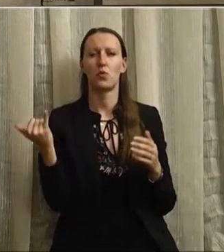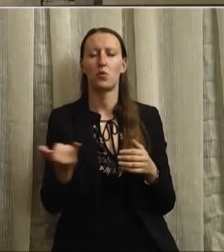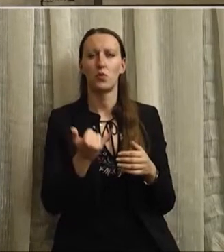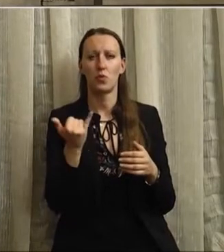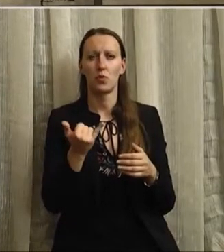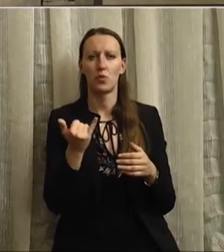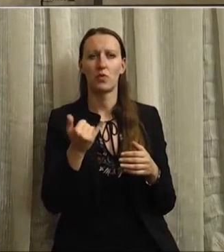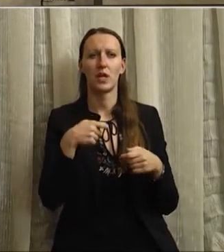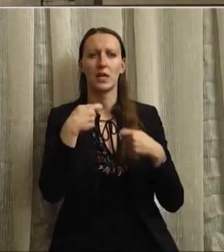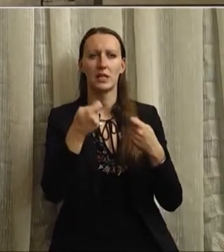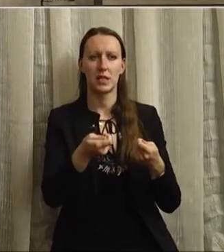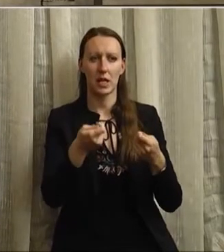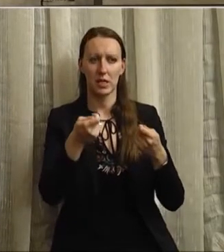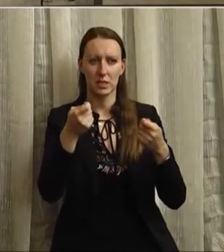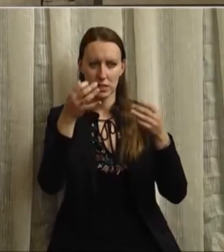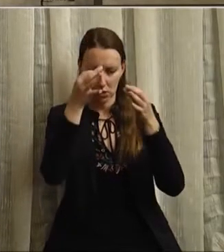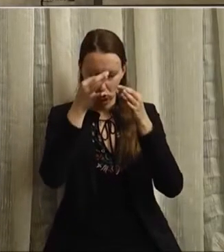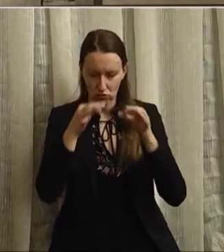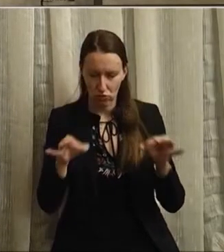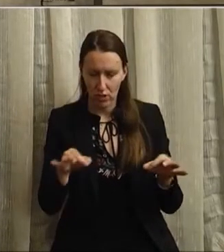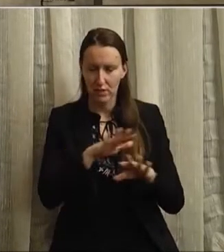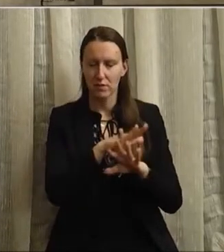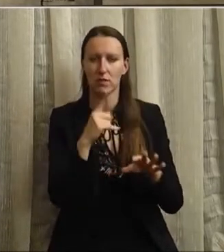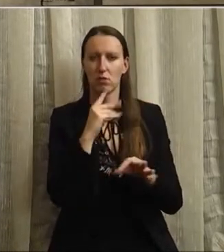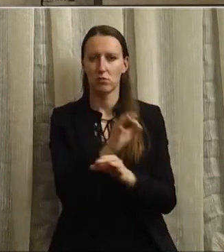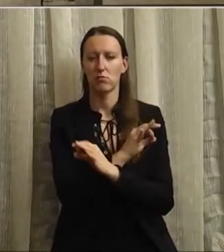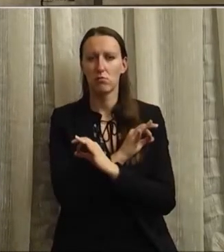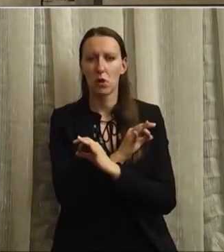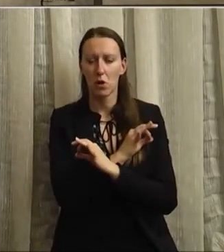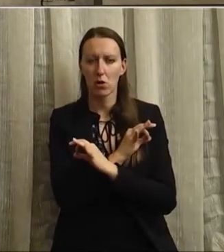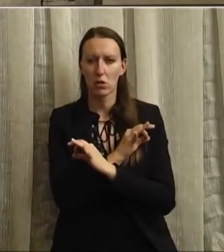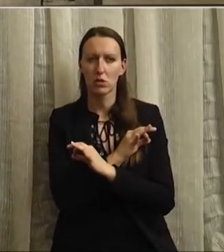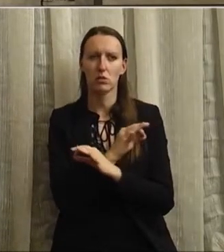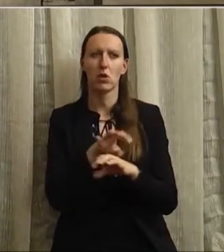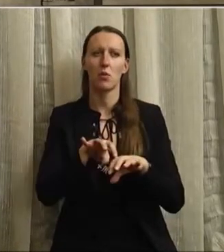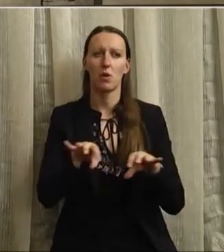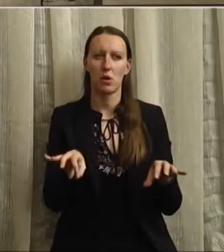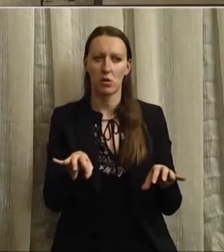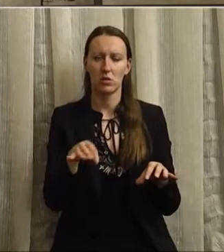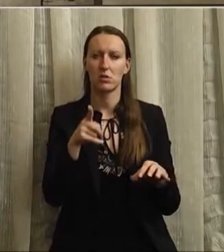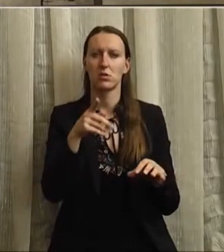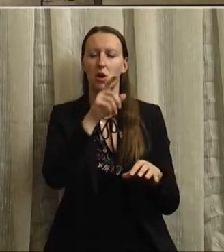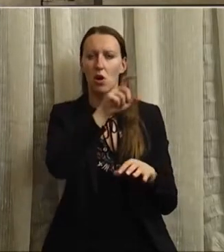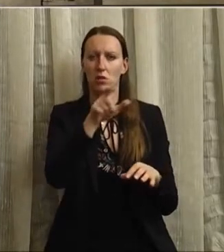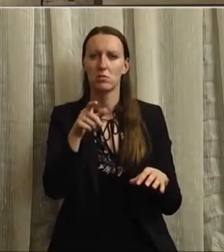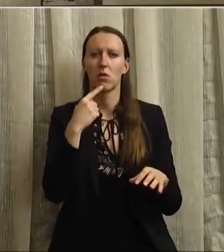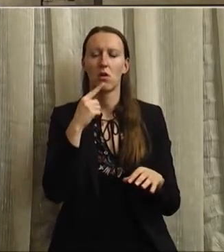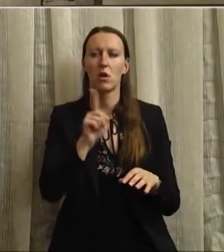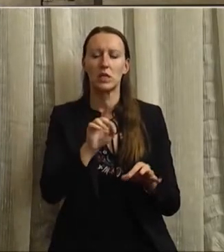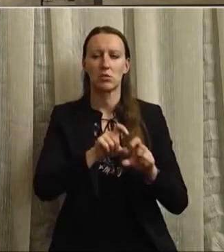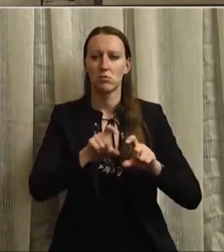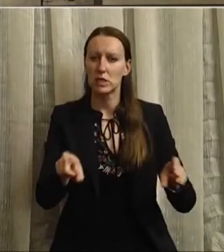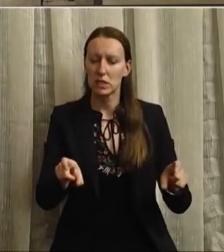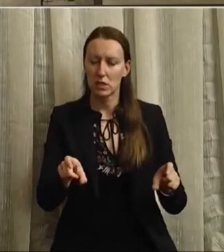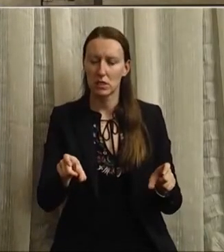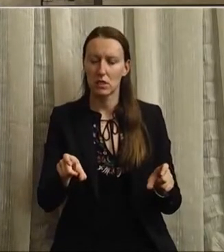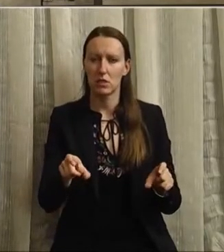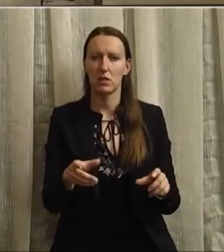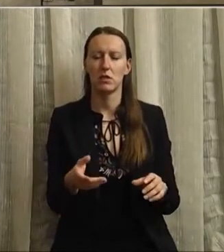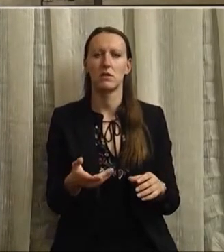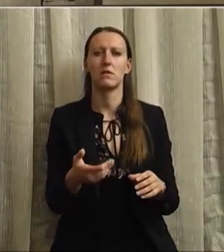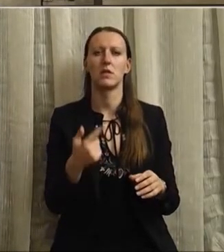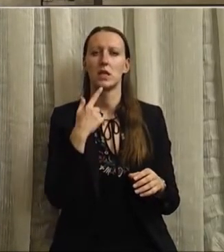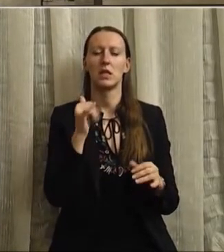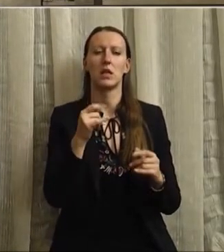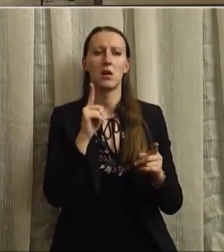uvijek odati dužan pijetet prema svim žrtvama, posebice civilima, nevinim ljudima,